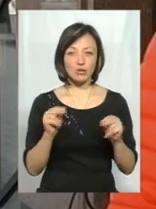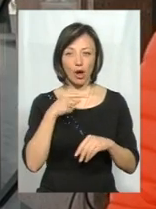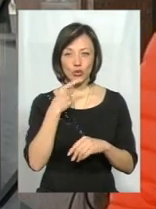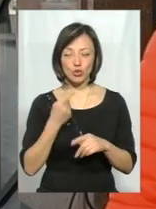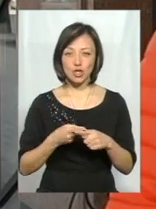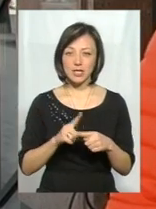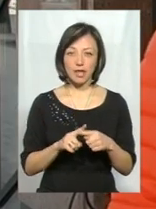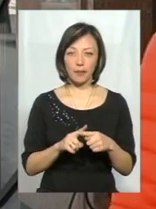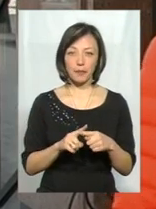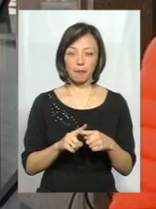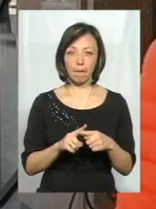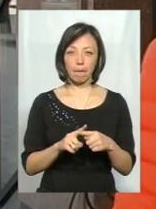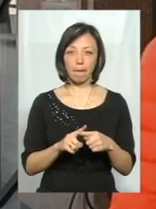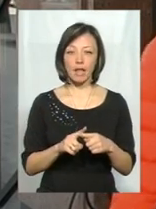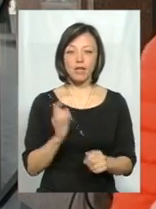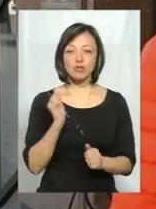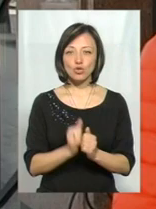це такий